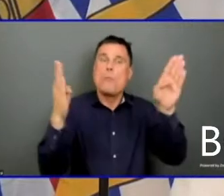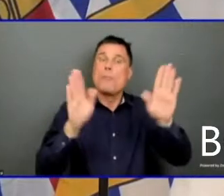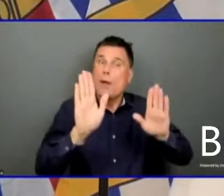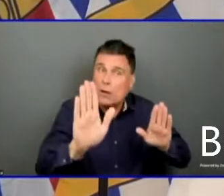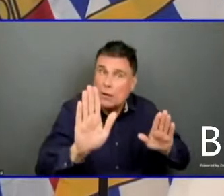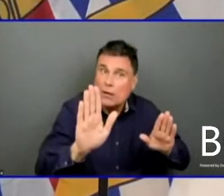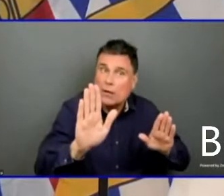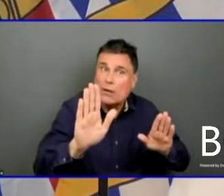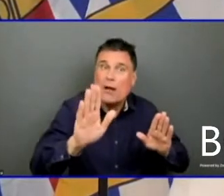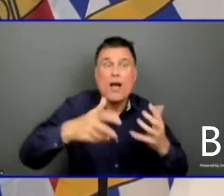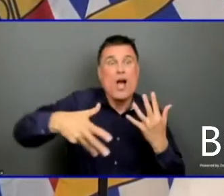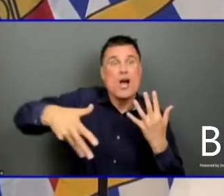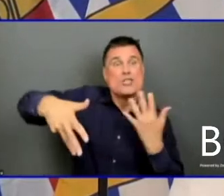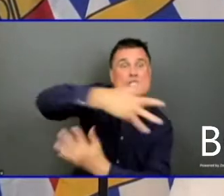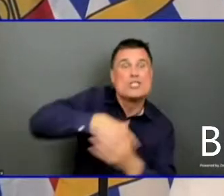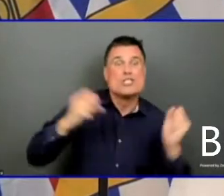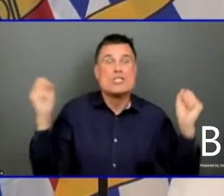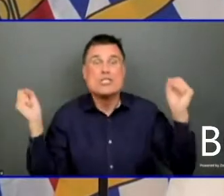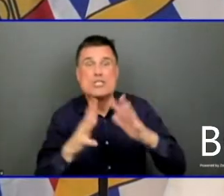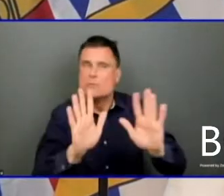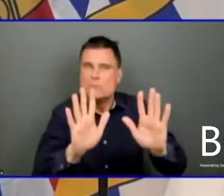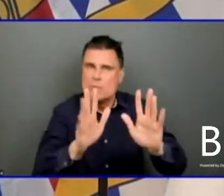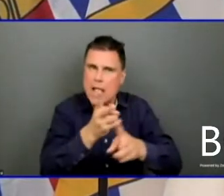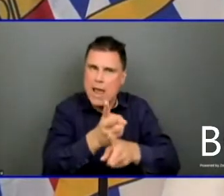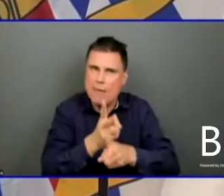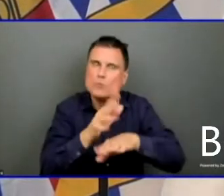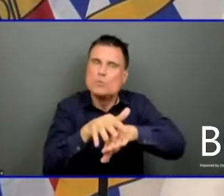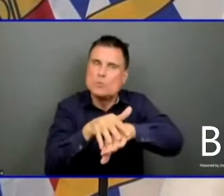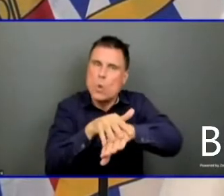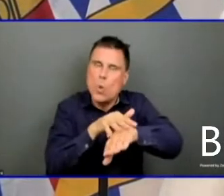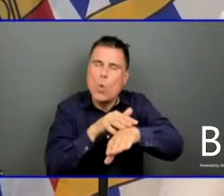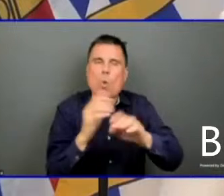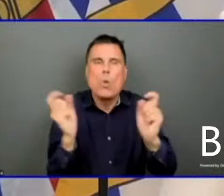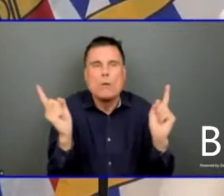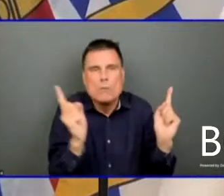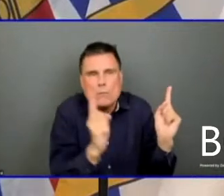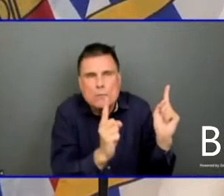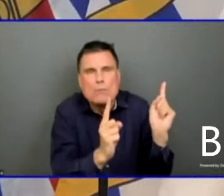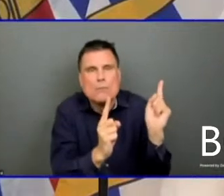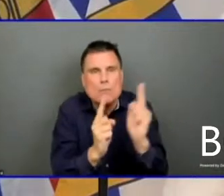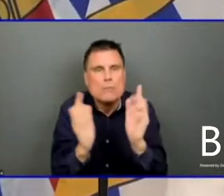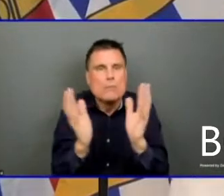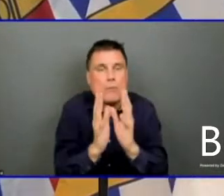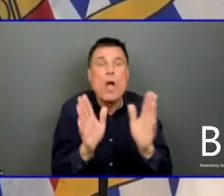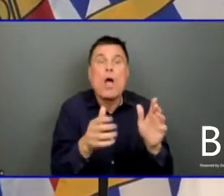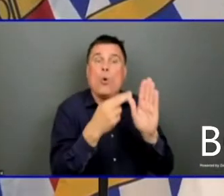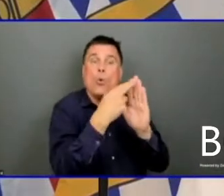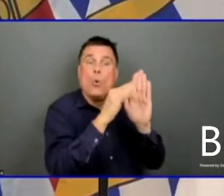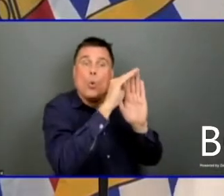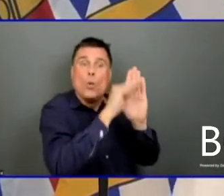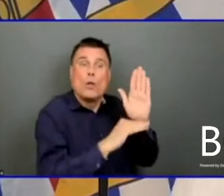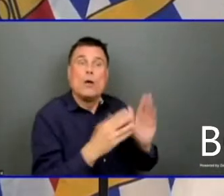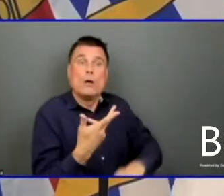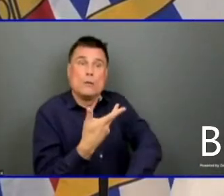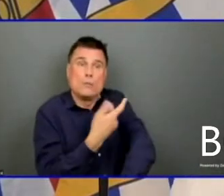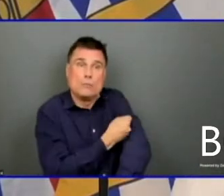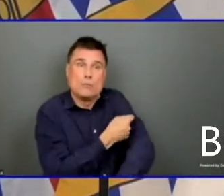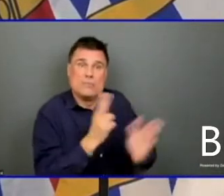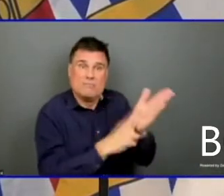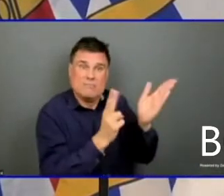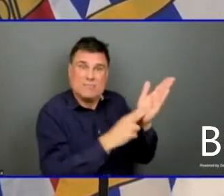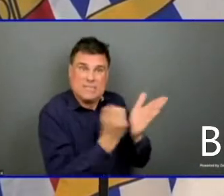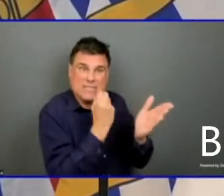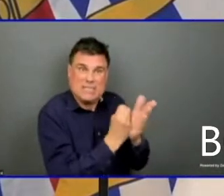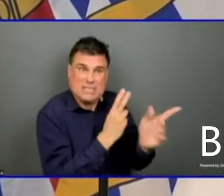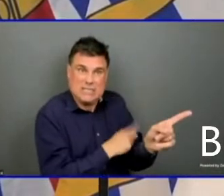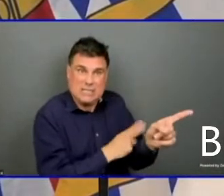希望大家能够慢慢恢复，同时呢，能够增加一些社交，同时不要